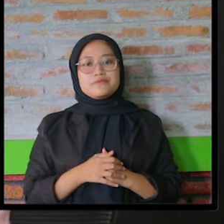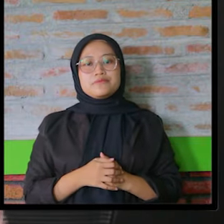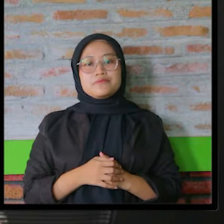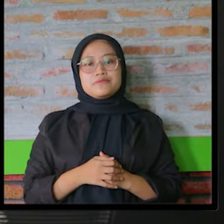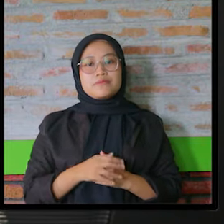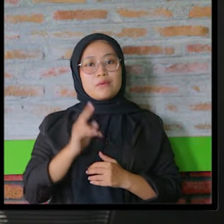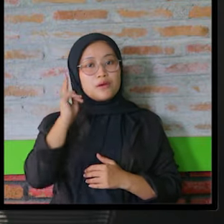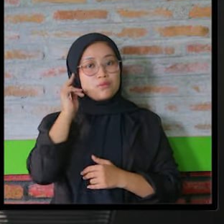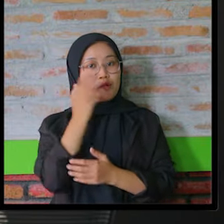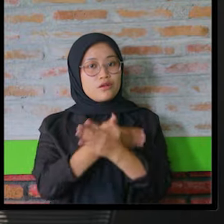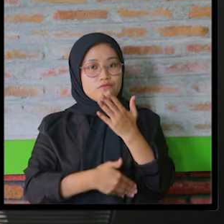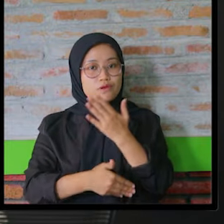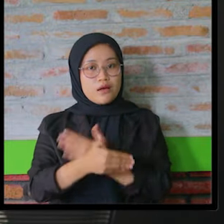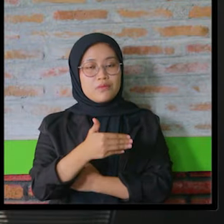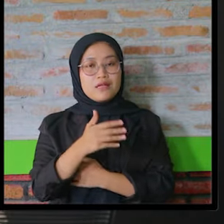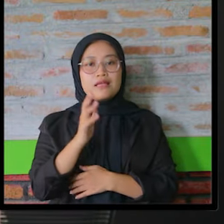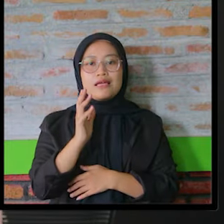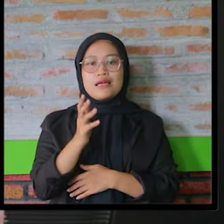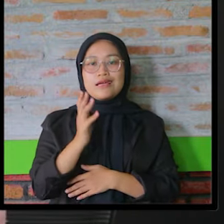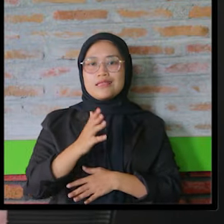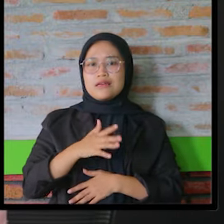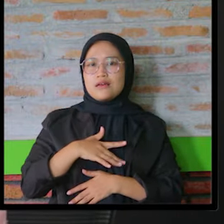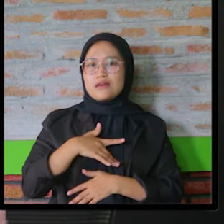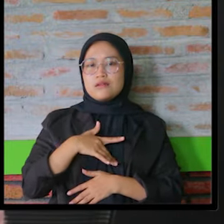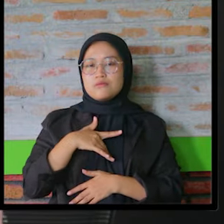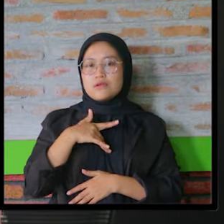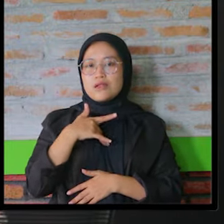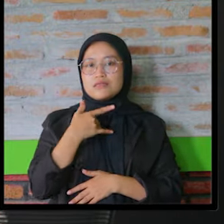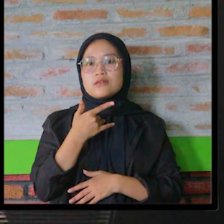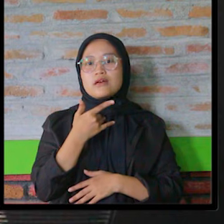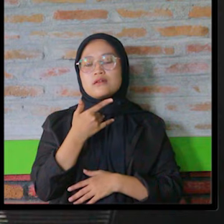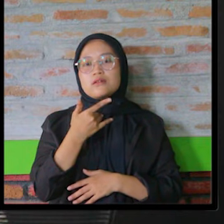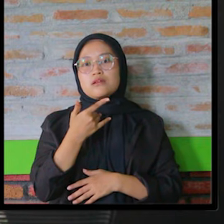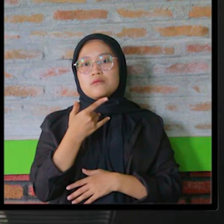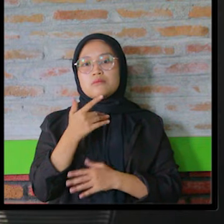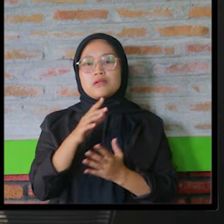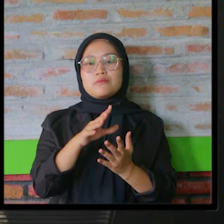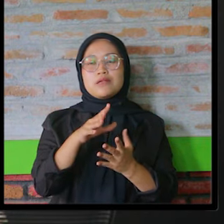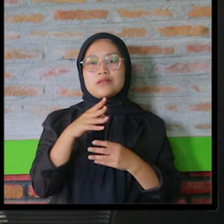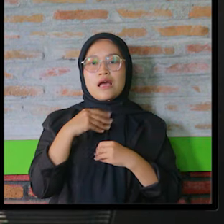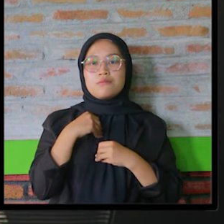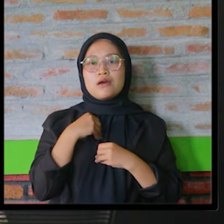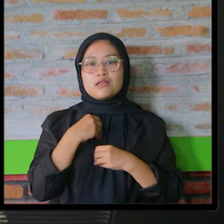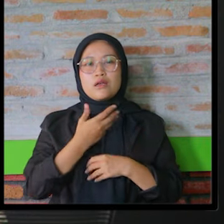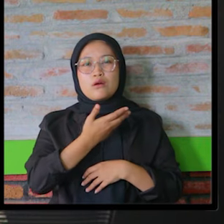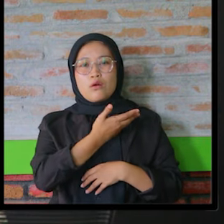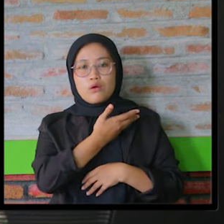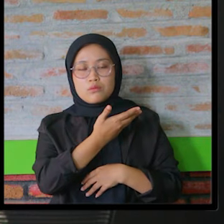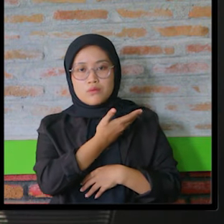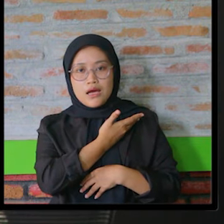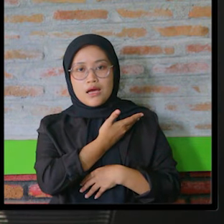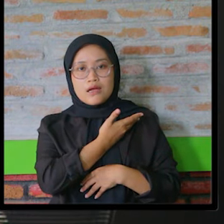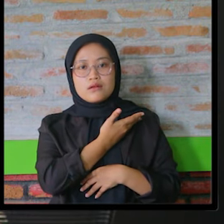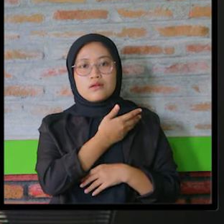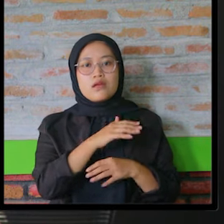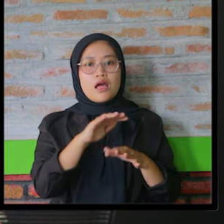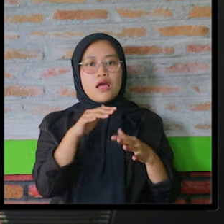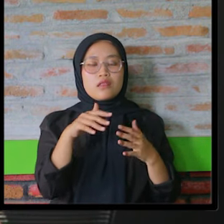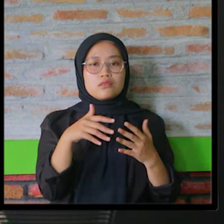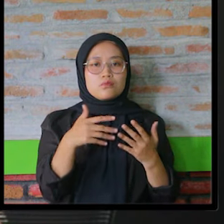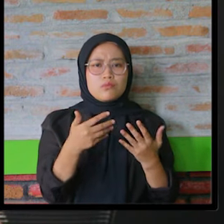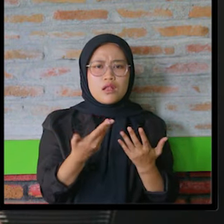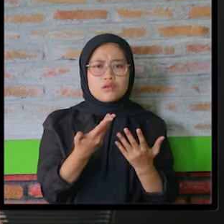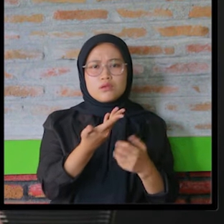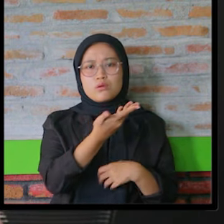mengalami ee tindak kekerasan menjadi korban apalagi korban adalah ee